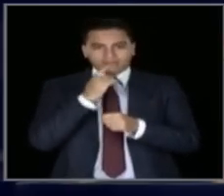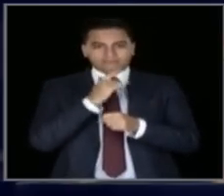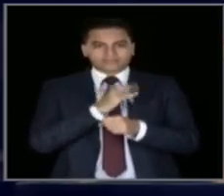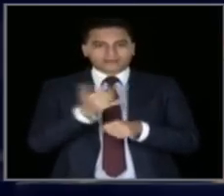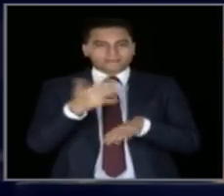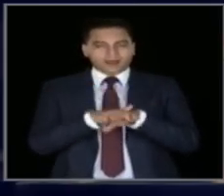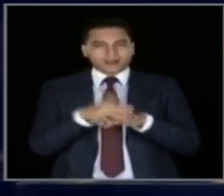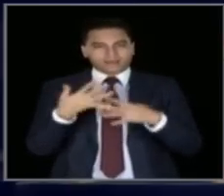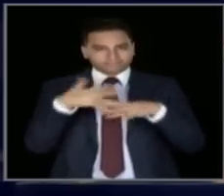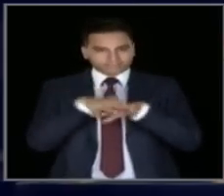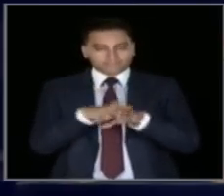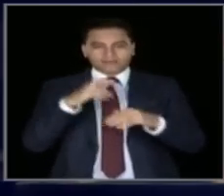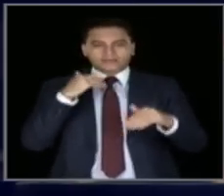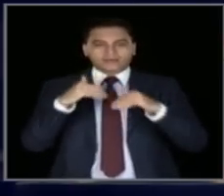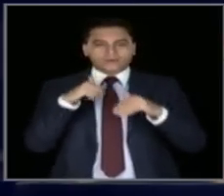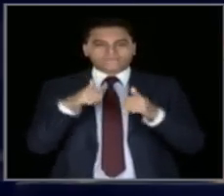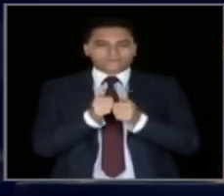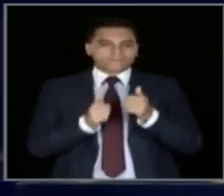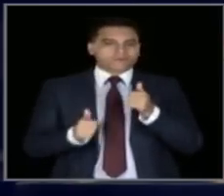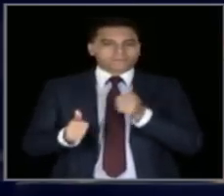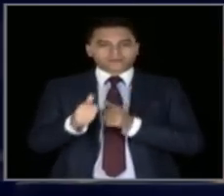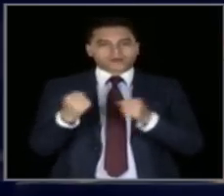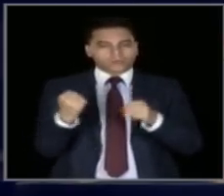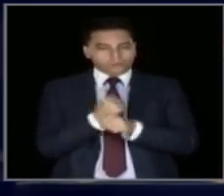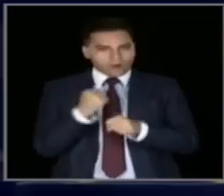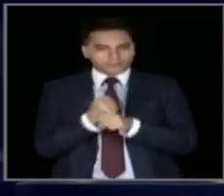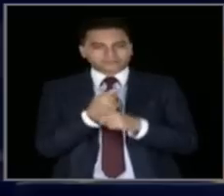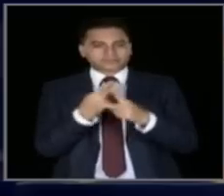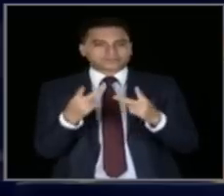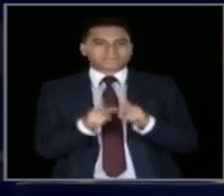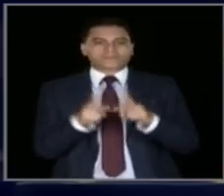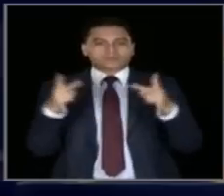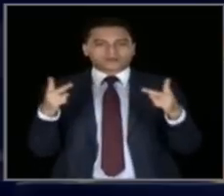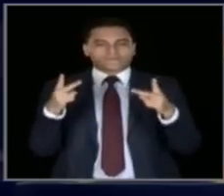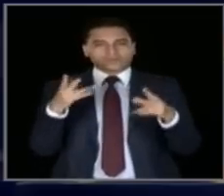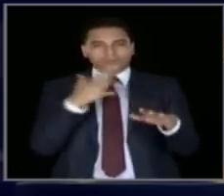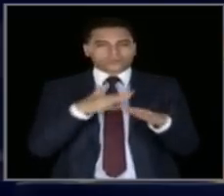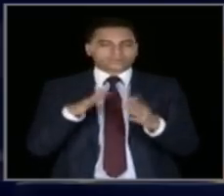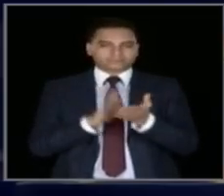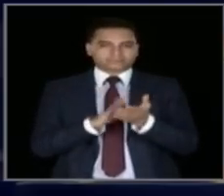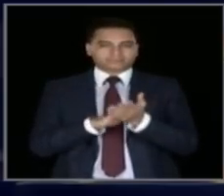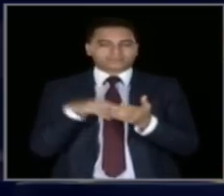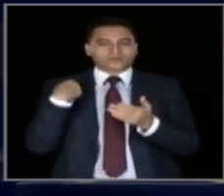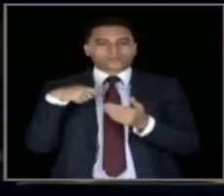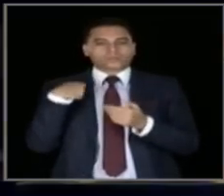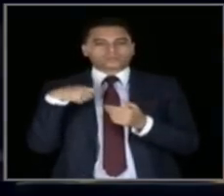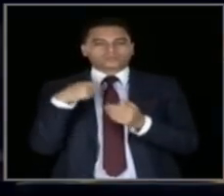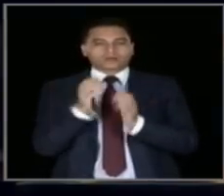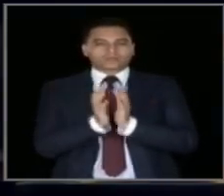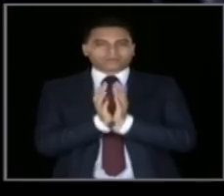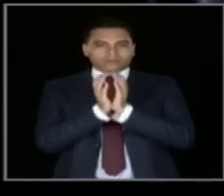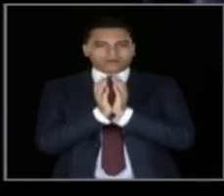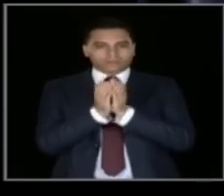الهمم خلال المبادرات والأنشطة المختلفة. نحيي كلنا وزارة التضامن الاجتماعي.